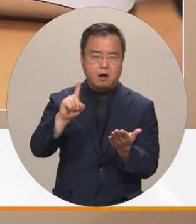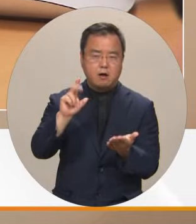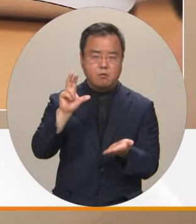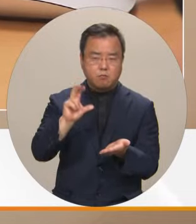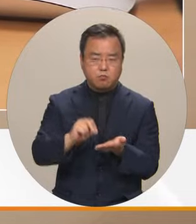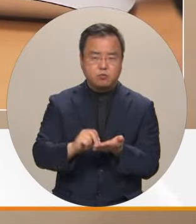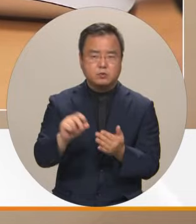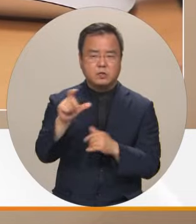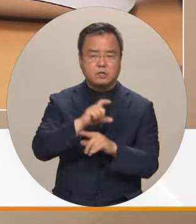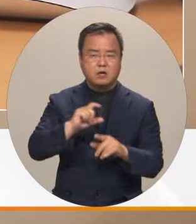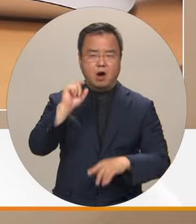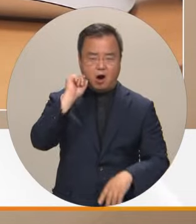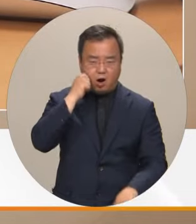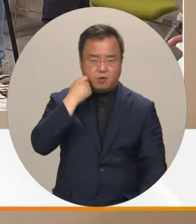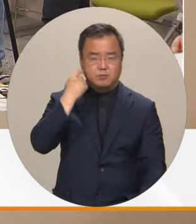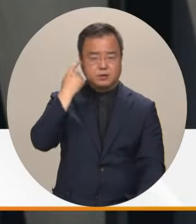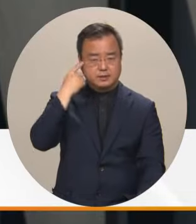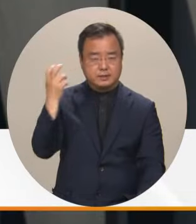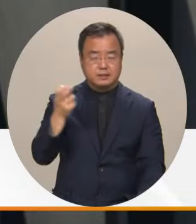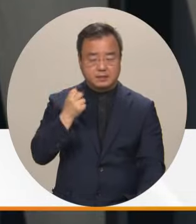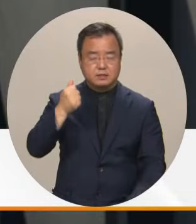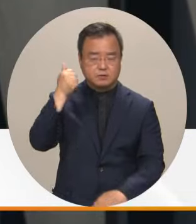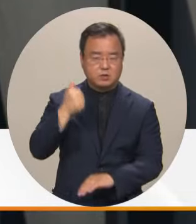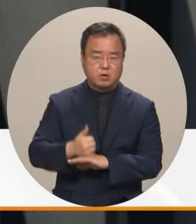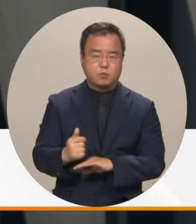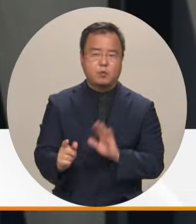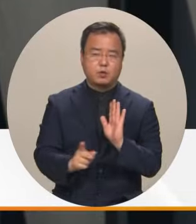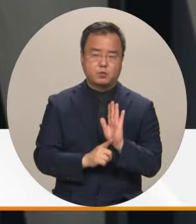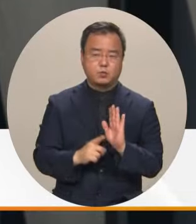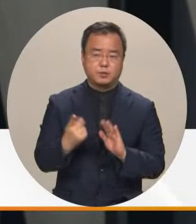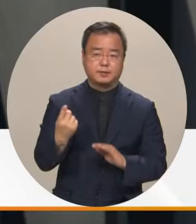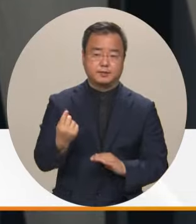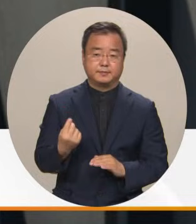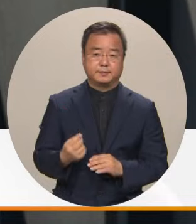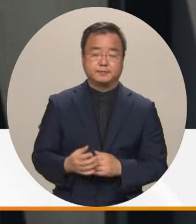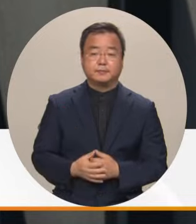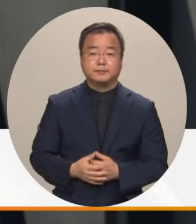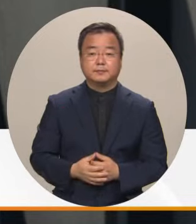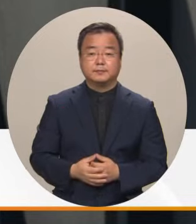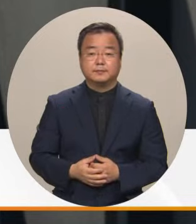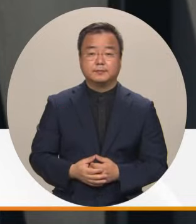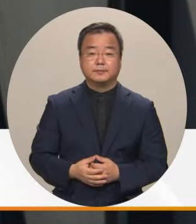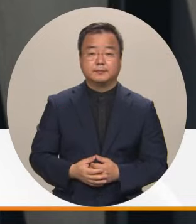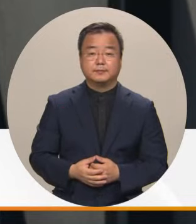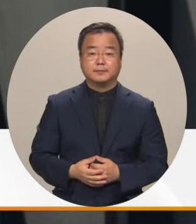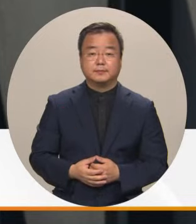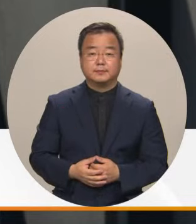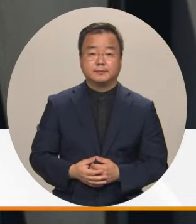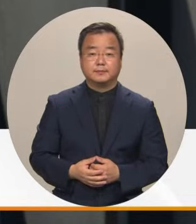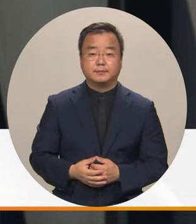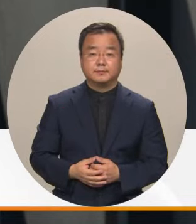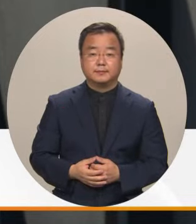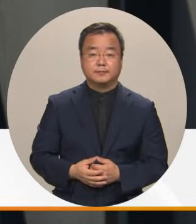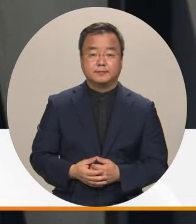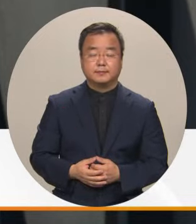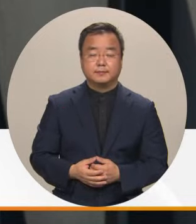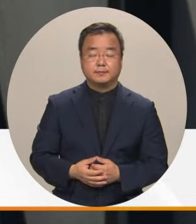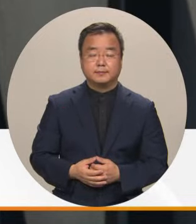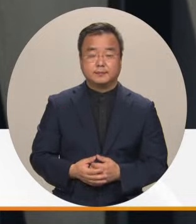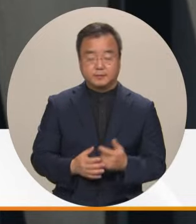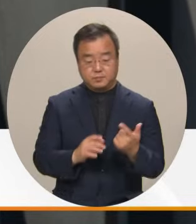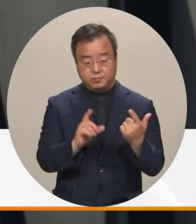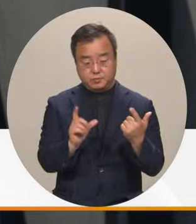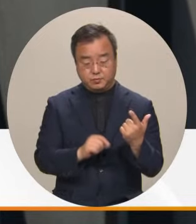어렵게 느껴서 이런 결과가 나온게 아닌가라는 생각이 들었습니다 하지만 아직까지는 6월 모의